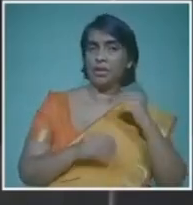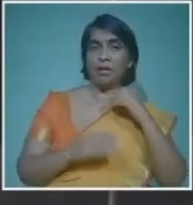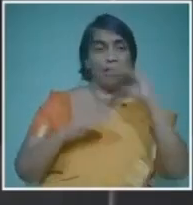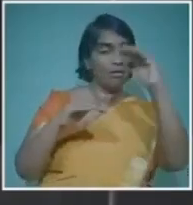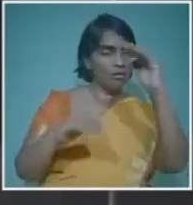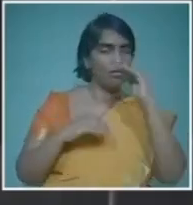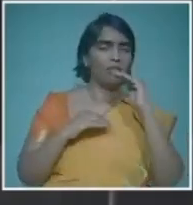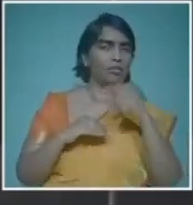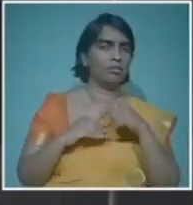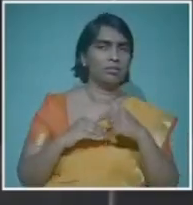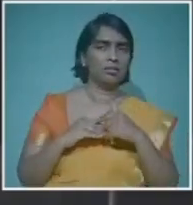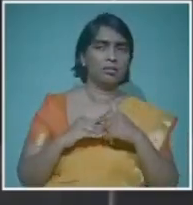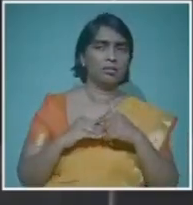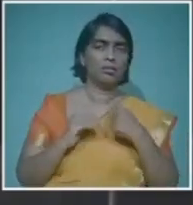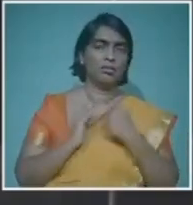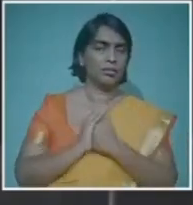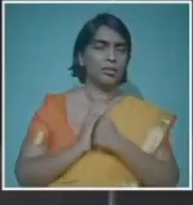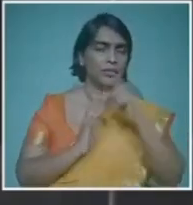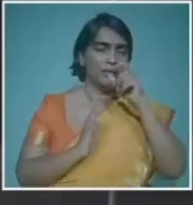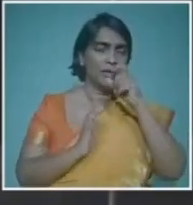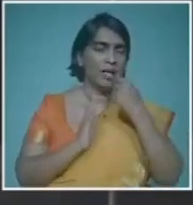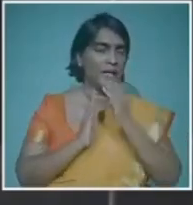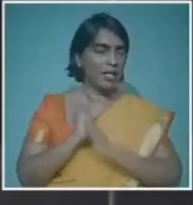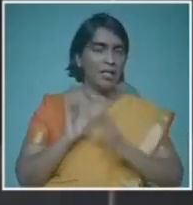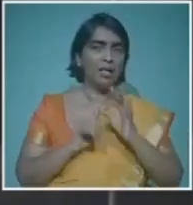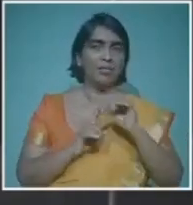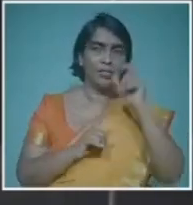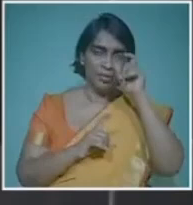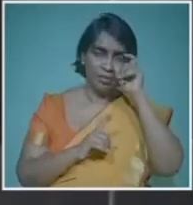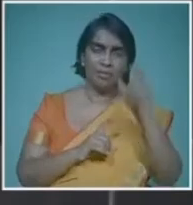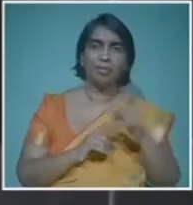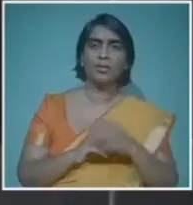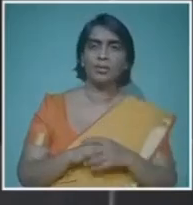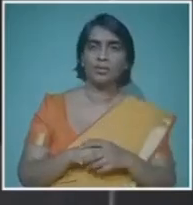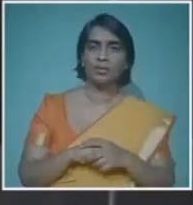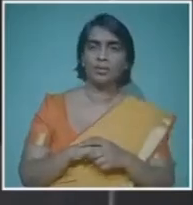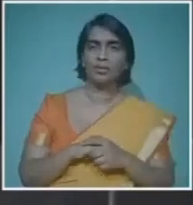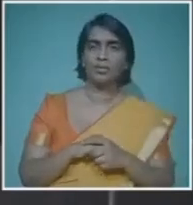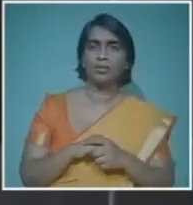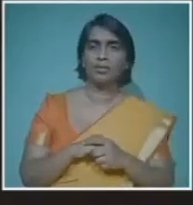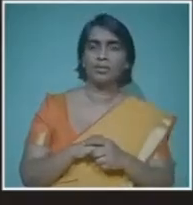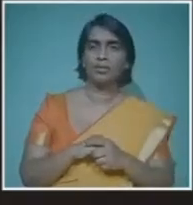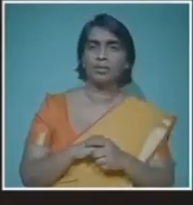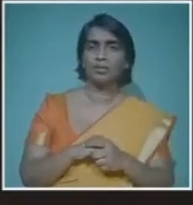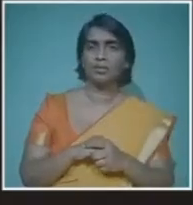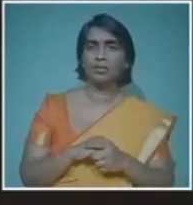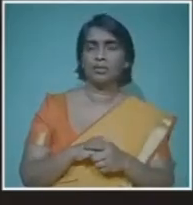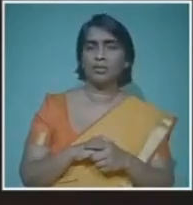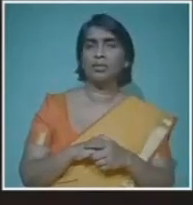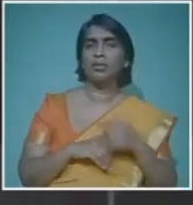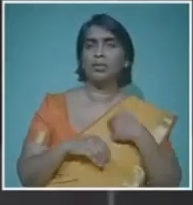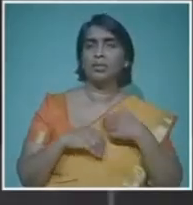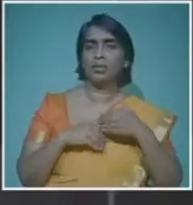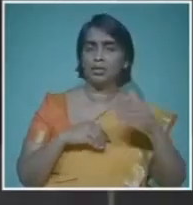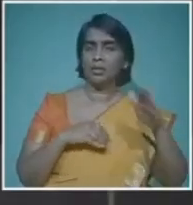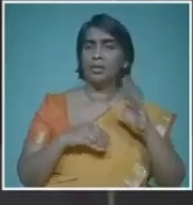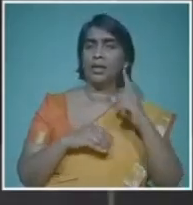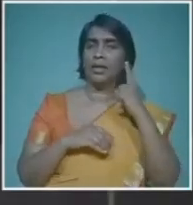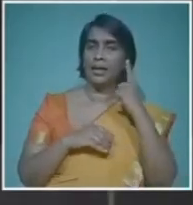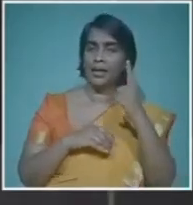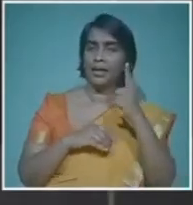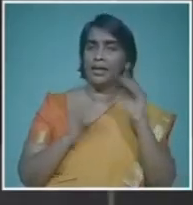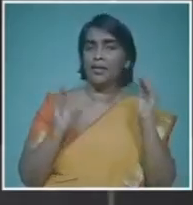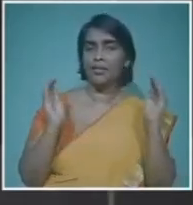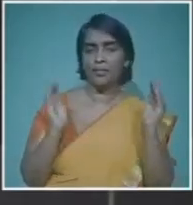ආනයනේ පැත්තෙන් බලන්න ගරු ඇමතුමා මම කියන මේ කතාව අහන්න මට මිනිත්තුක කාලයක් තියෙනවා හරි එතකොට අපි හිතමු එක